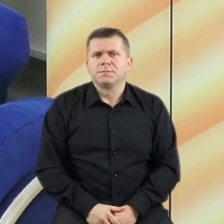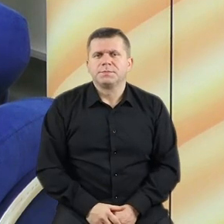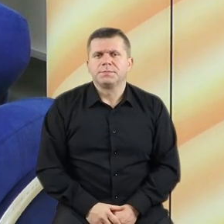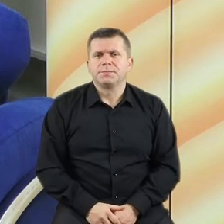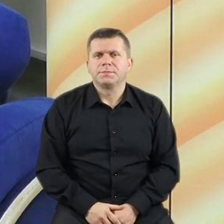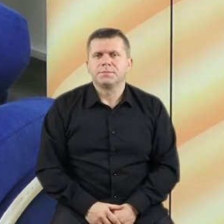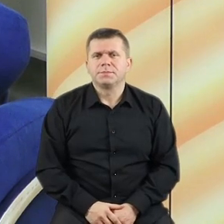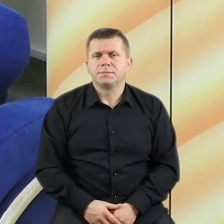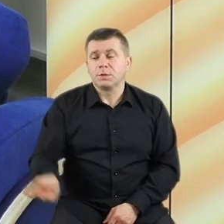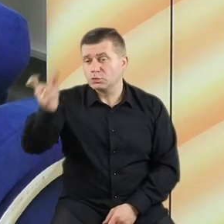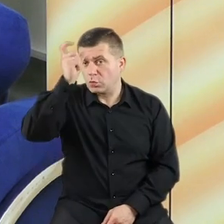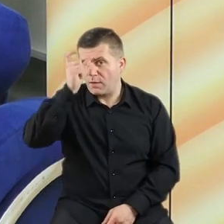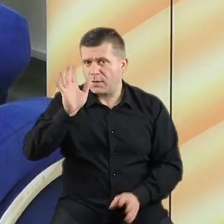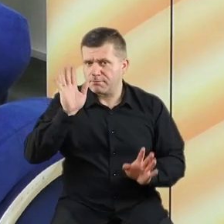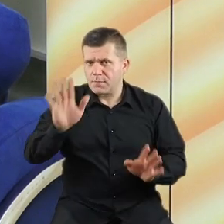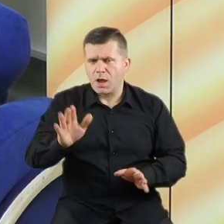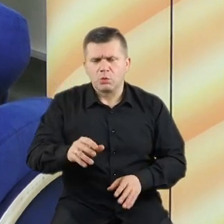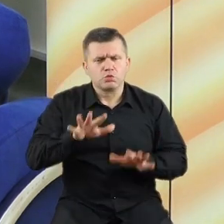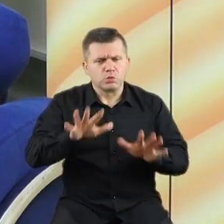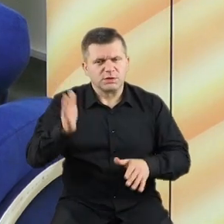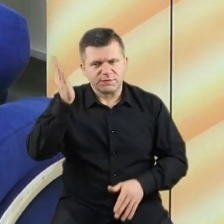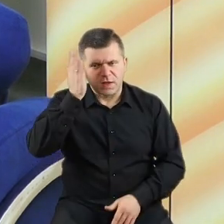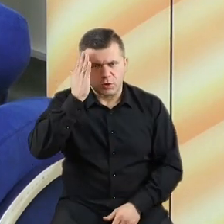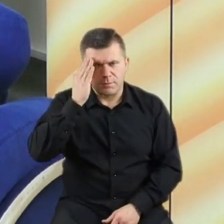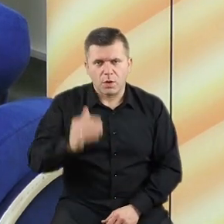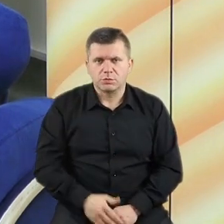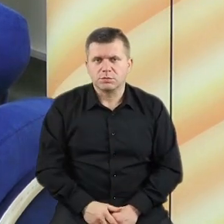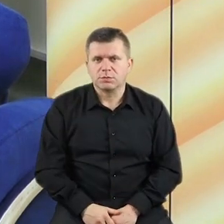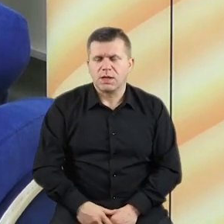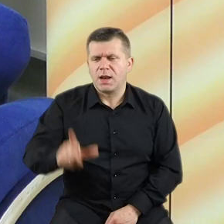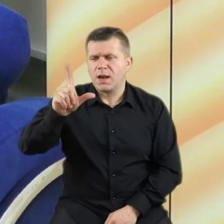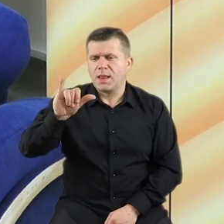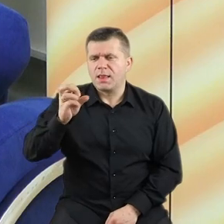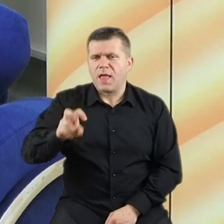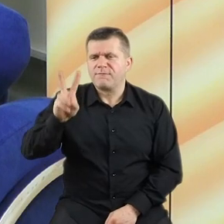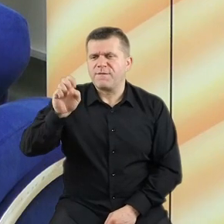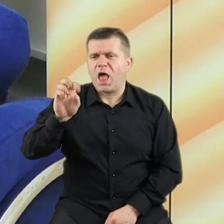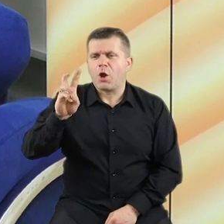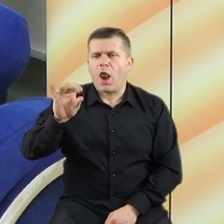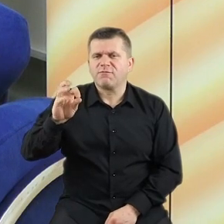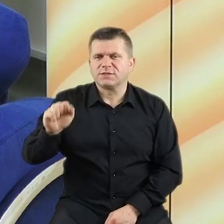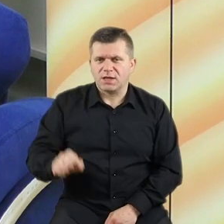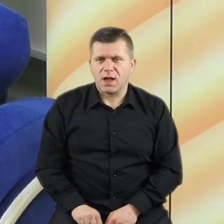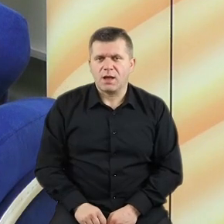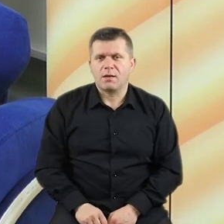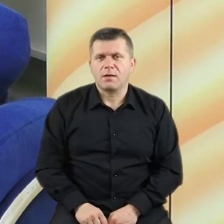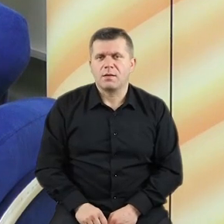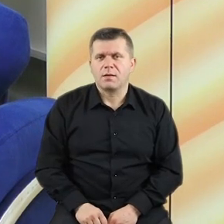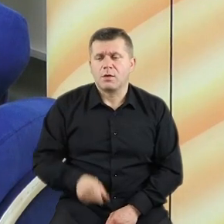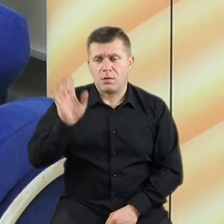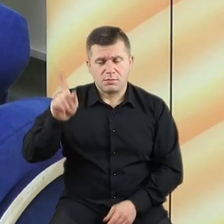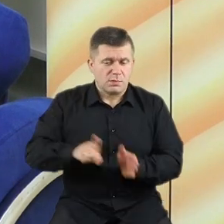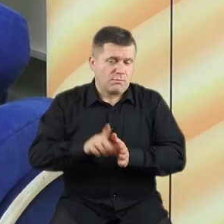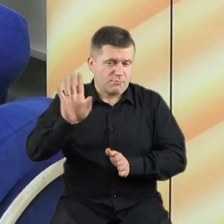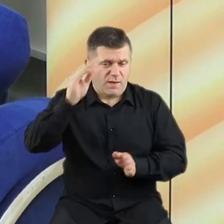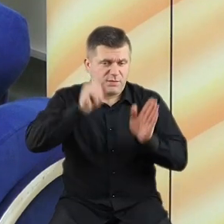prostu człowiek olbrzymiej samoświadomości. Ale Lilia Werchowska, która też jest